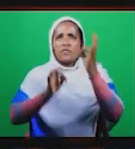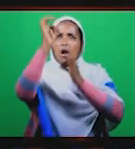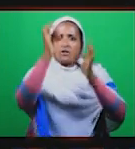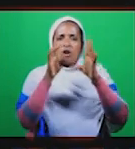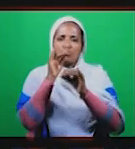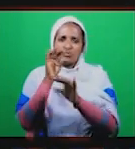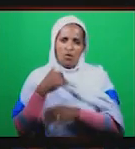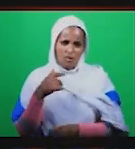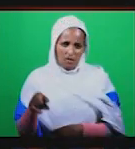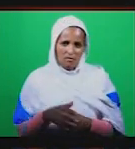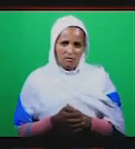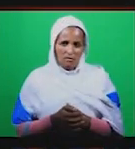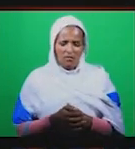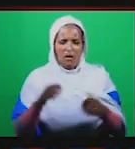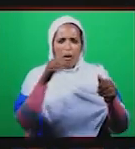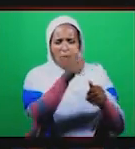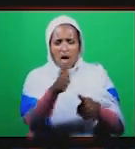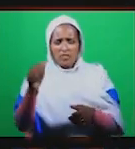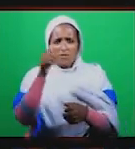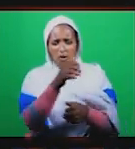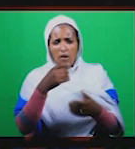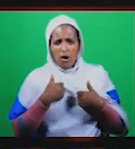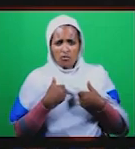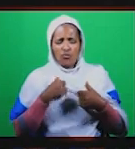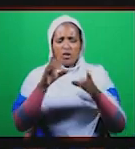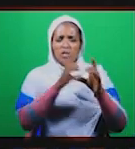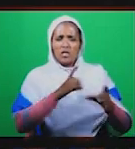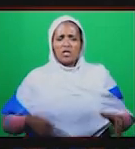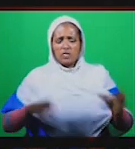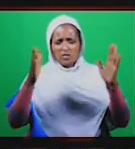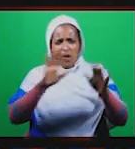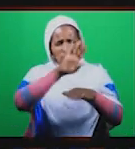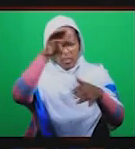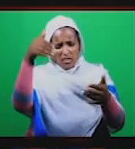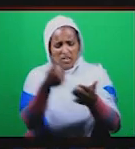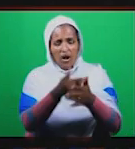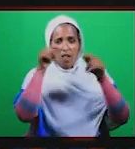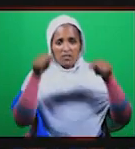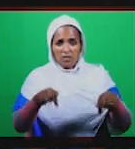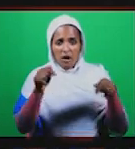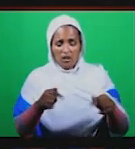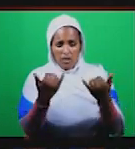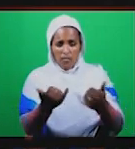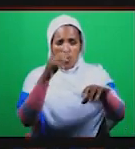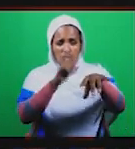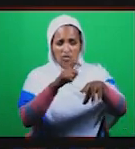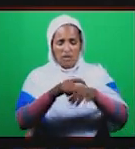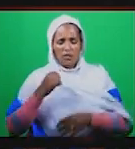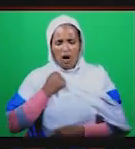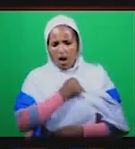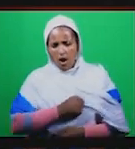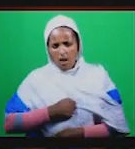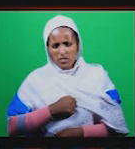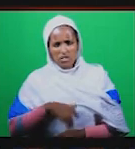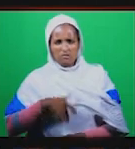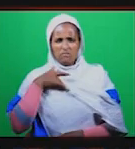ታሪካቸውን እየተናገረ ነው። በአዲስ አበባ ያሉ ምዕመናን ክርስቲያኖች በአጠቃላይ ዛሬ በአሁኑ ሰዓት